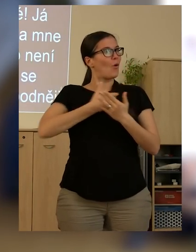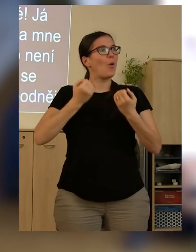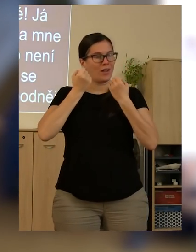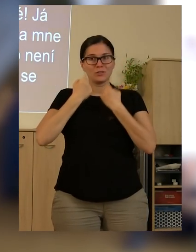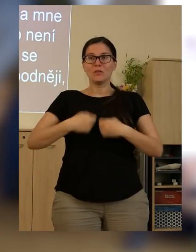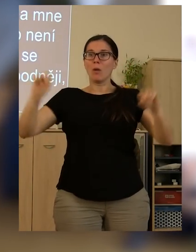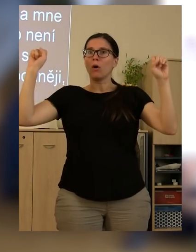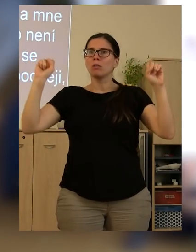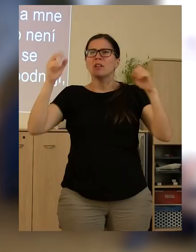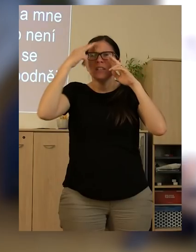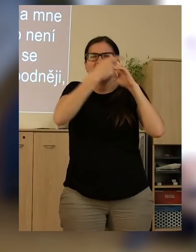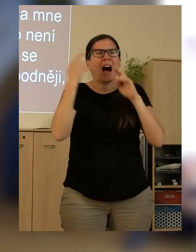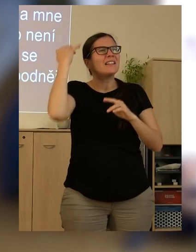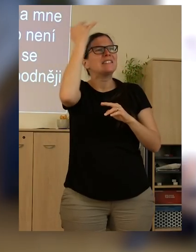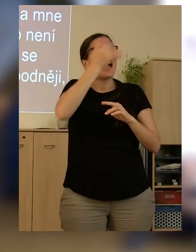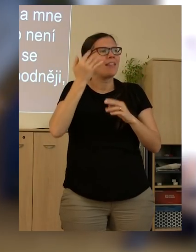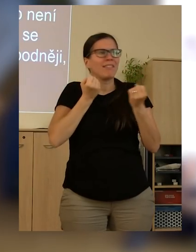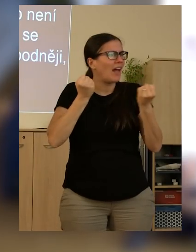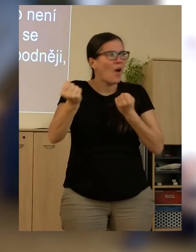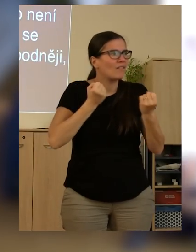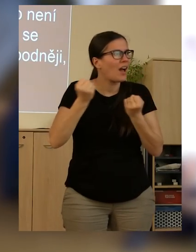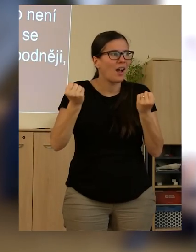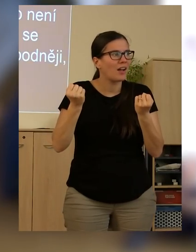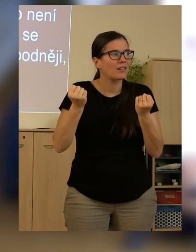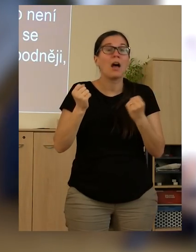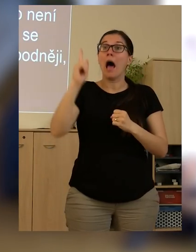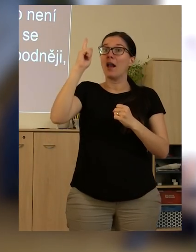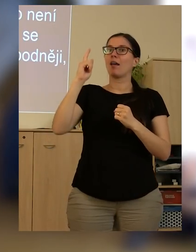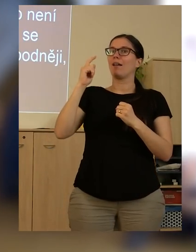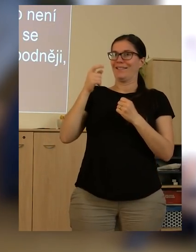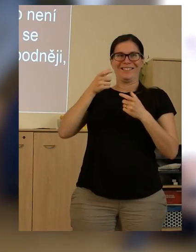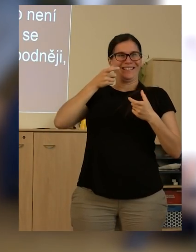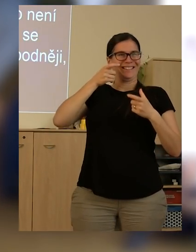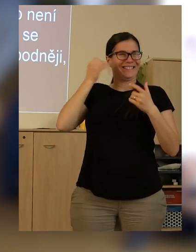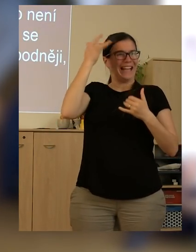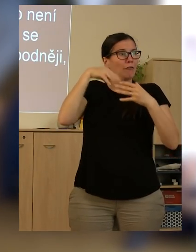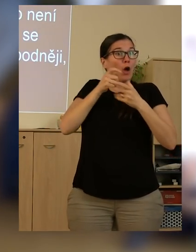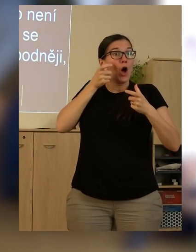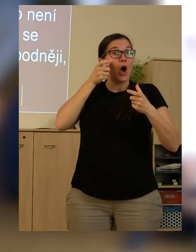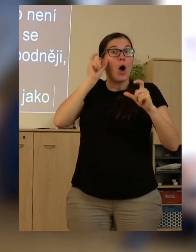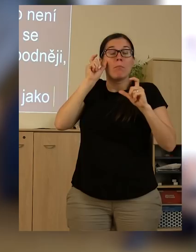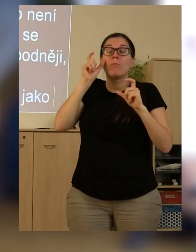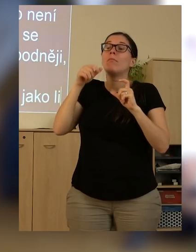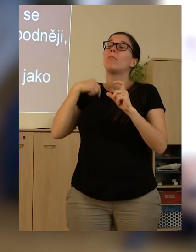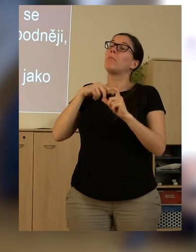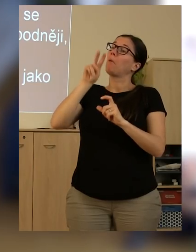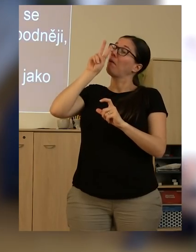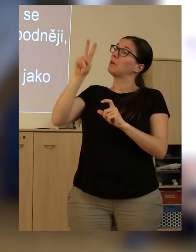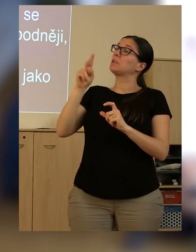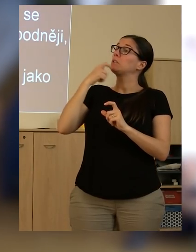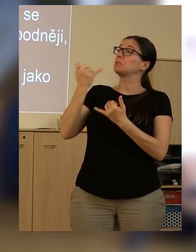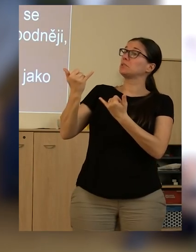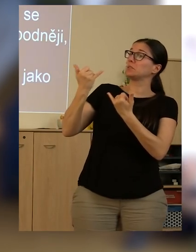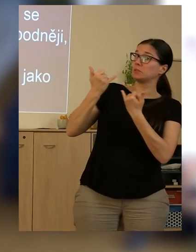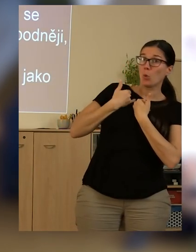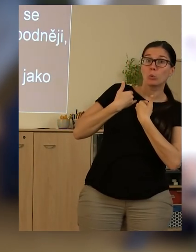myslel. Můžu si ho třeba představit, jako liánu. A ten chlap s klackem se